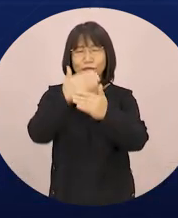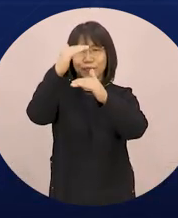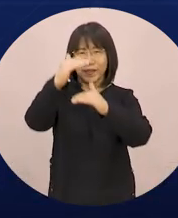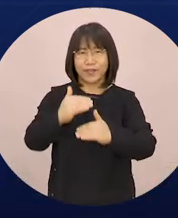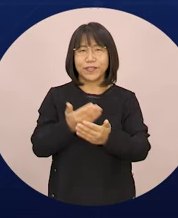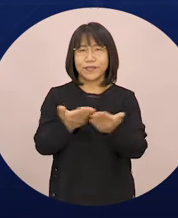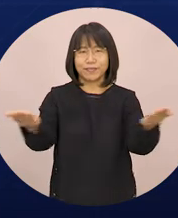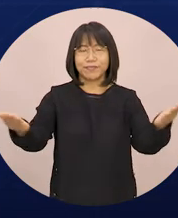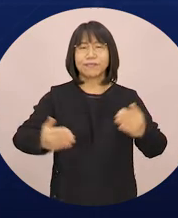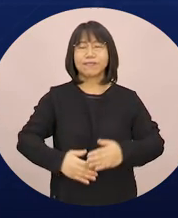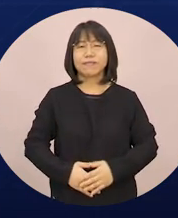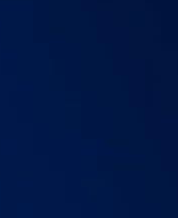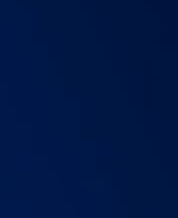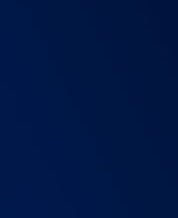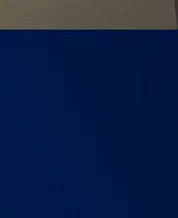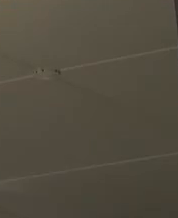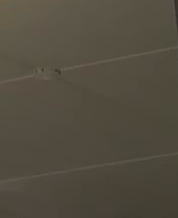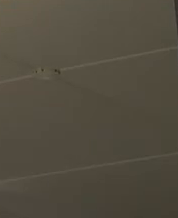주간 주요 소식입니다.